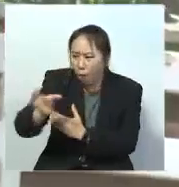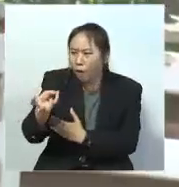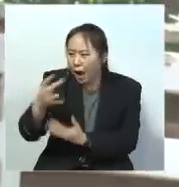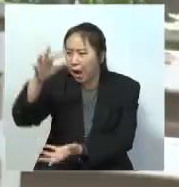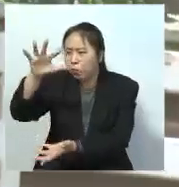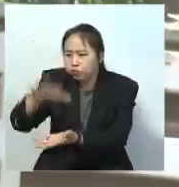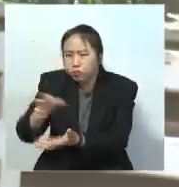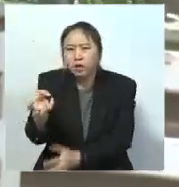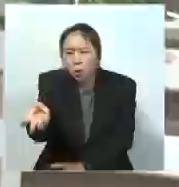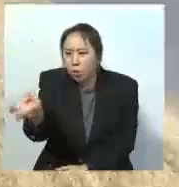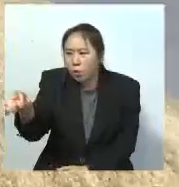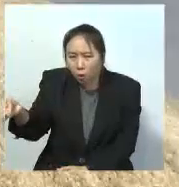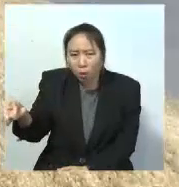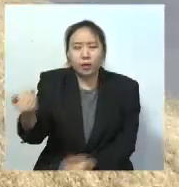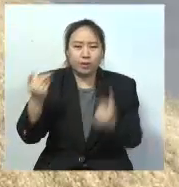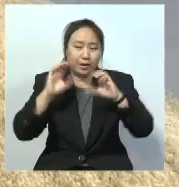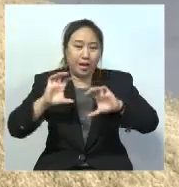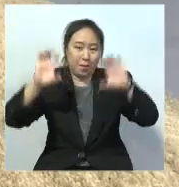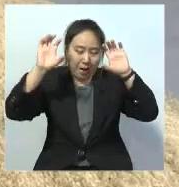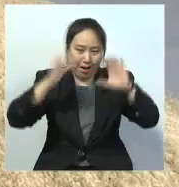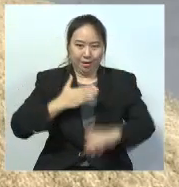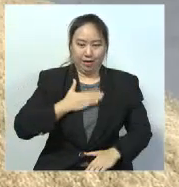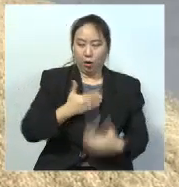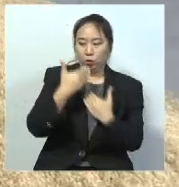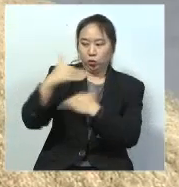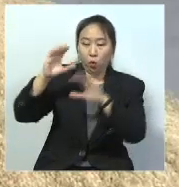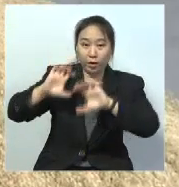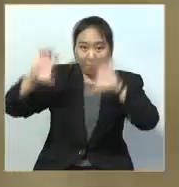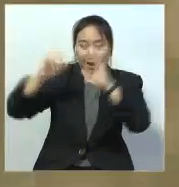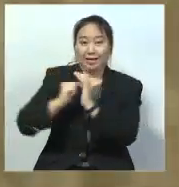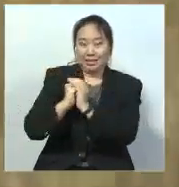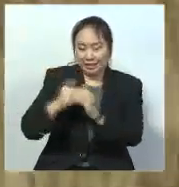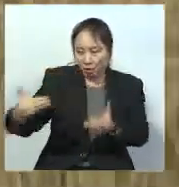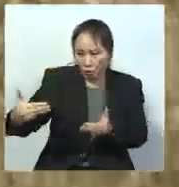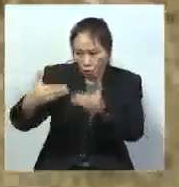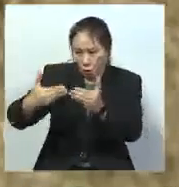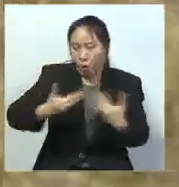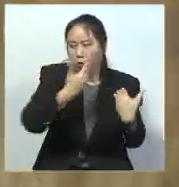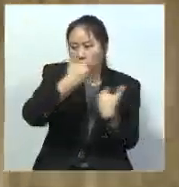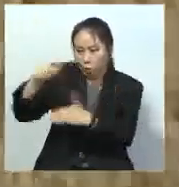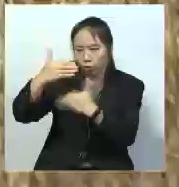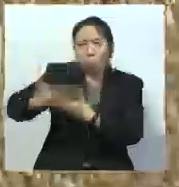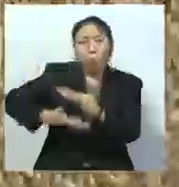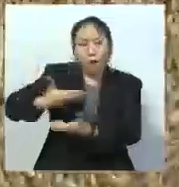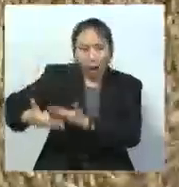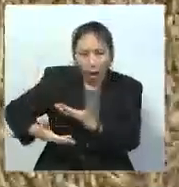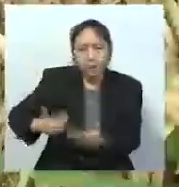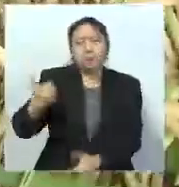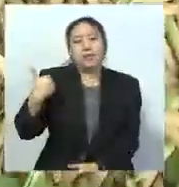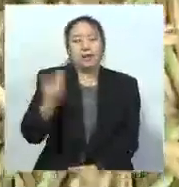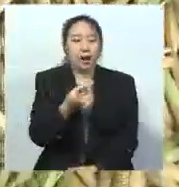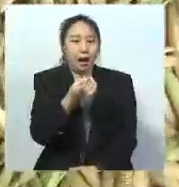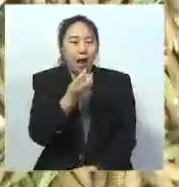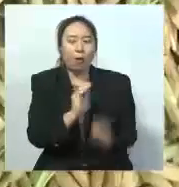กับรัฐบาลมีการขายข้าวแบบรัฐต่อรัฐกับรัฐบาลจีนต่อเนื่องนะครับแล้วก็การระบายข้าวในสต็อกข้าวนั้นได้หมดล